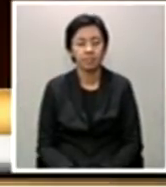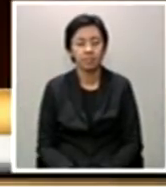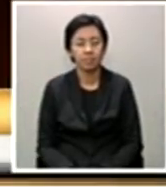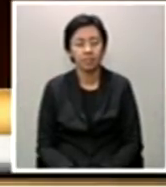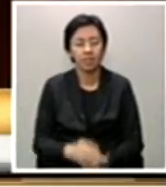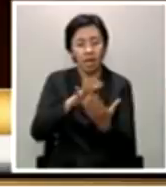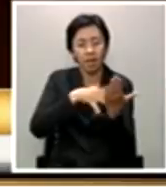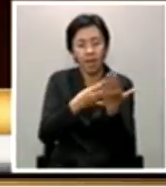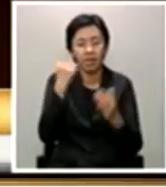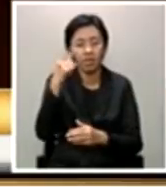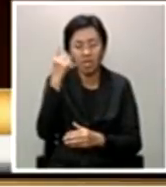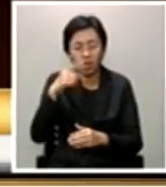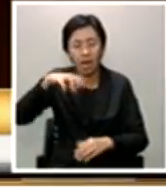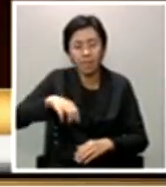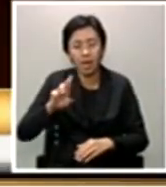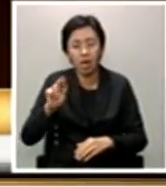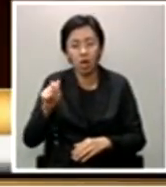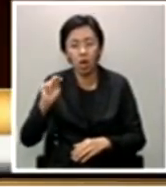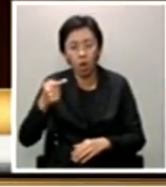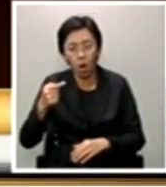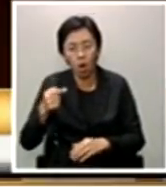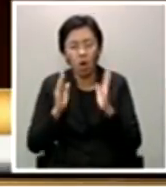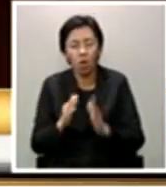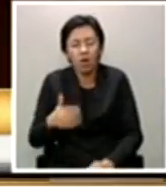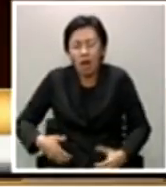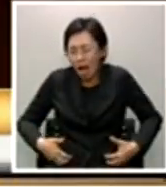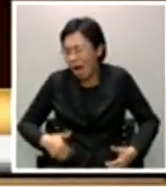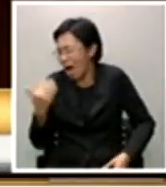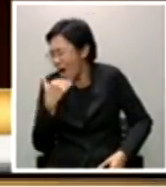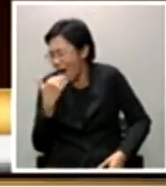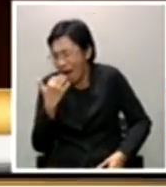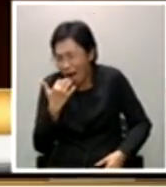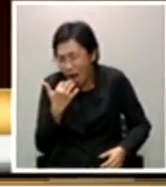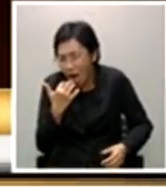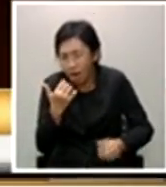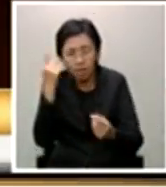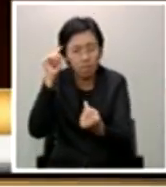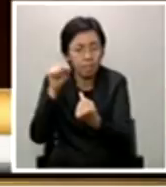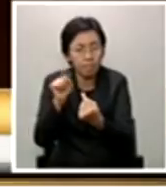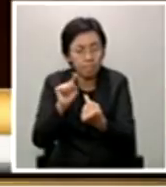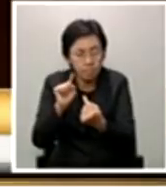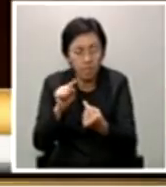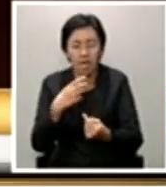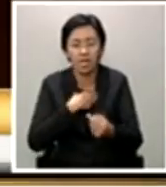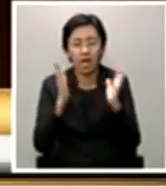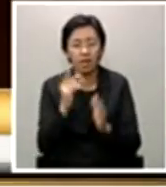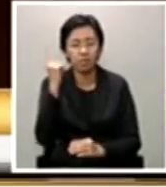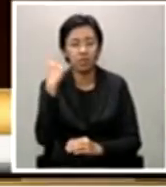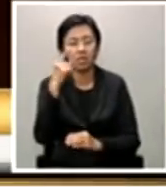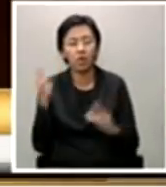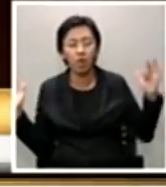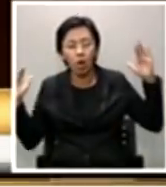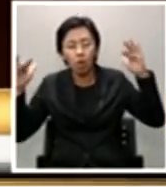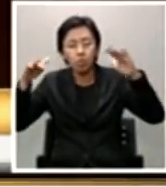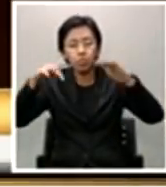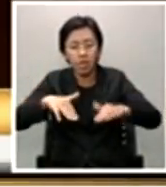บายท่องเที่ยวเมืองรองเมื่อออกมาใหม่ๆก็ถูกหัวเราะแต่จริงๆแล้วจุดมุ่งหมายก็คือว่าจะทำยังไงให้นักท่องเที่ยวเนี่ยเข้า